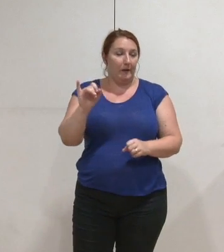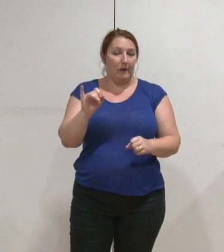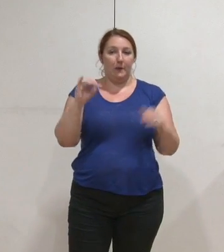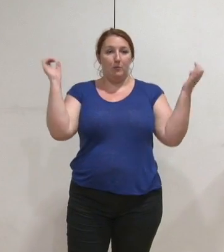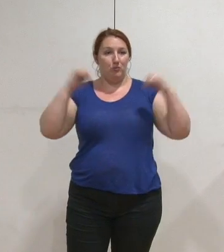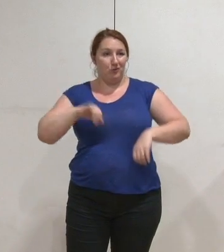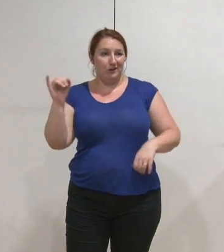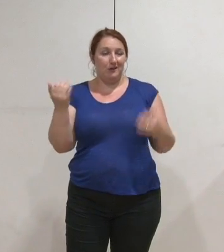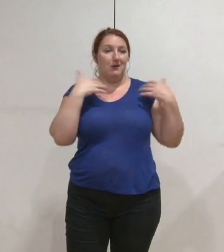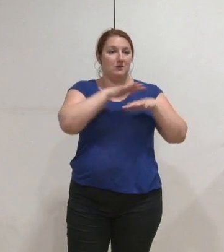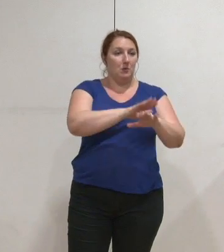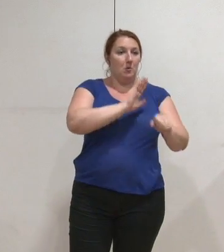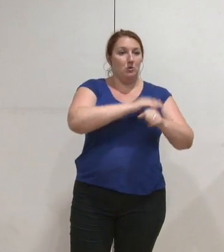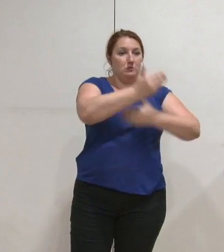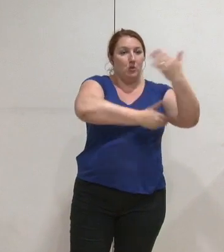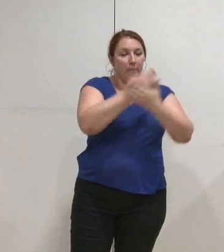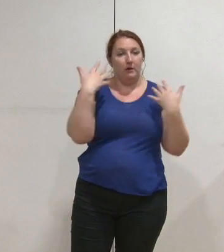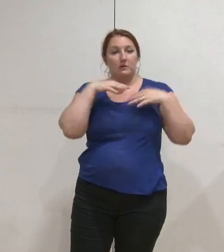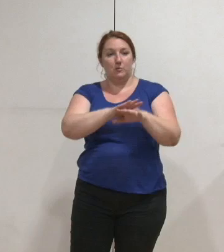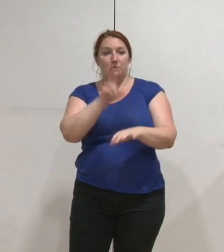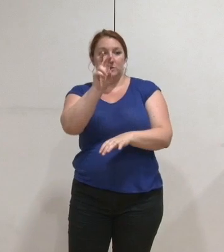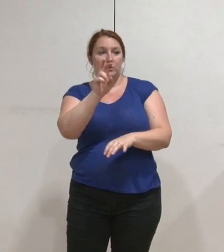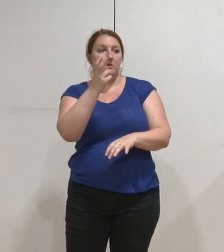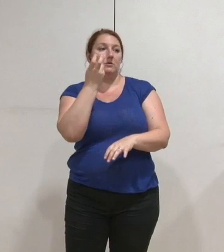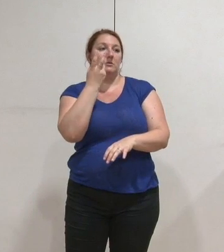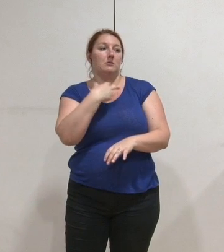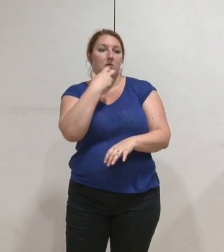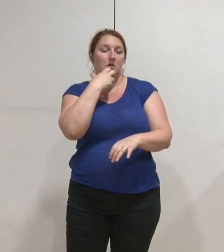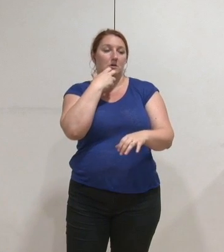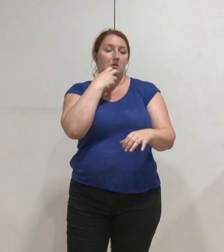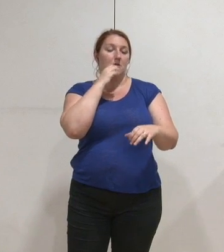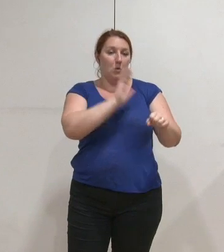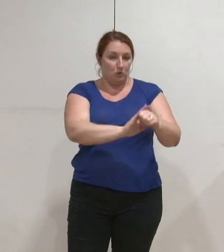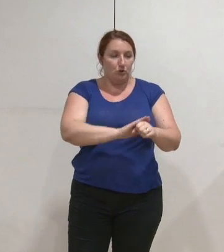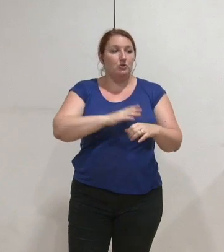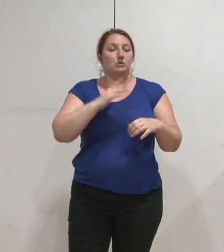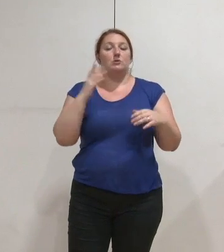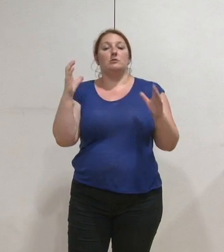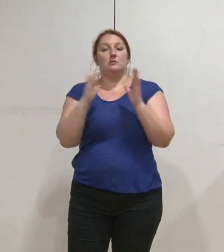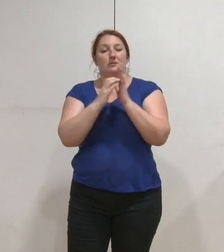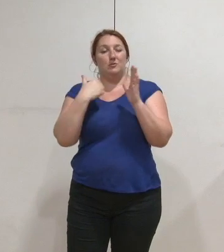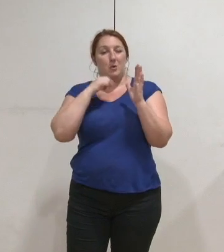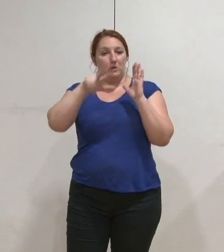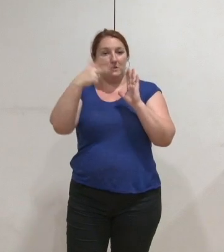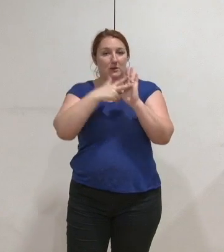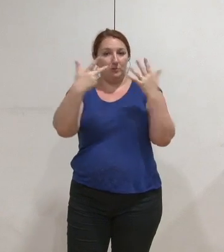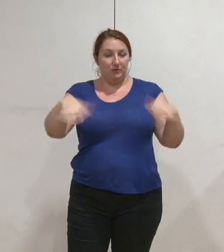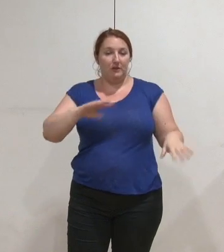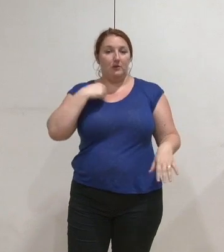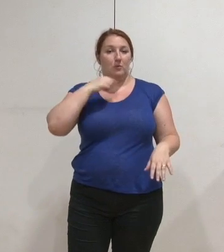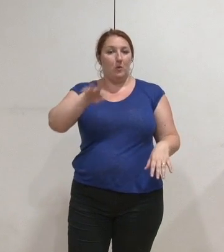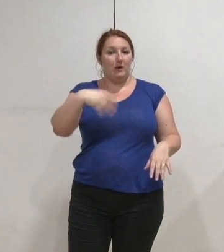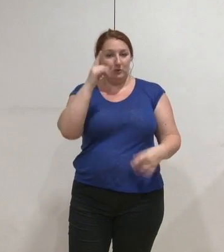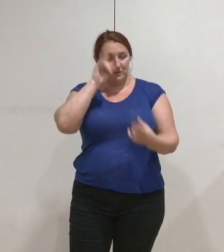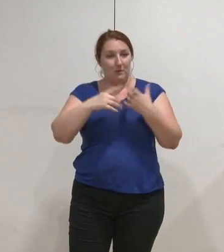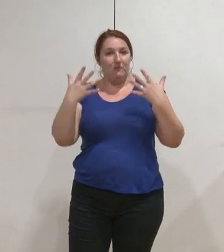qui vote pour rassemblement de gauche et de progrès rassemblement citoyen de la gauche et écologistes délibération numéro 13 adopté la 14 porte